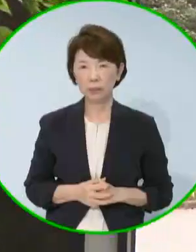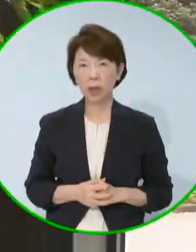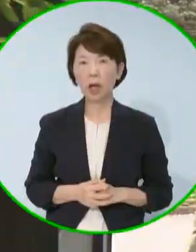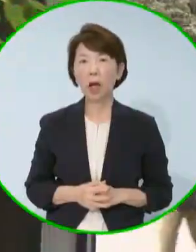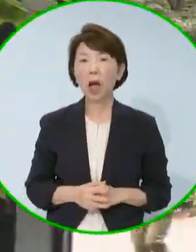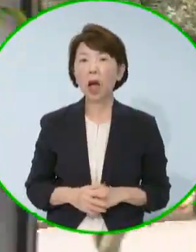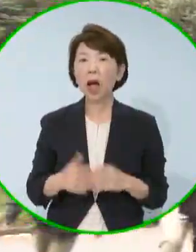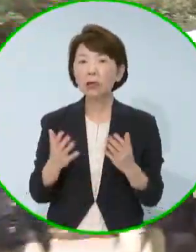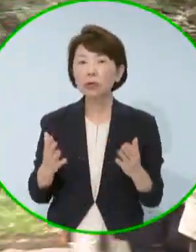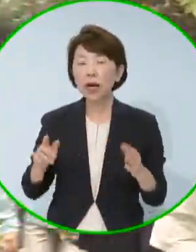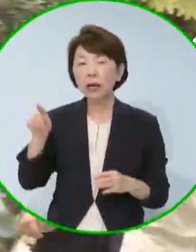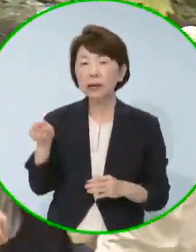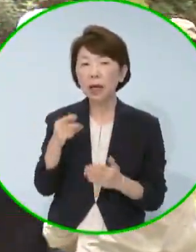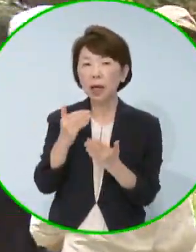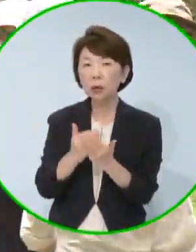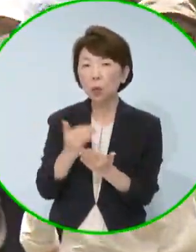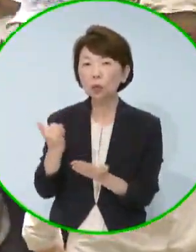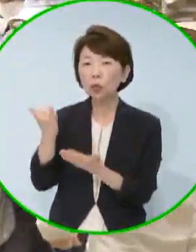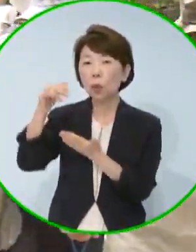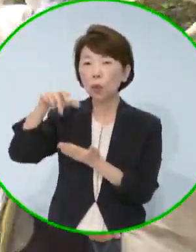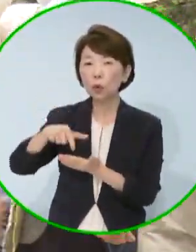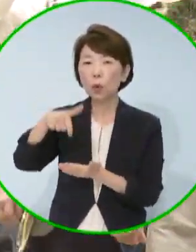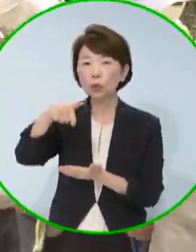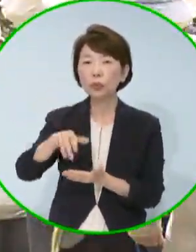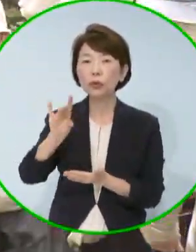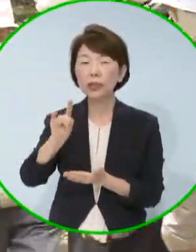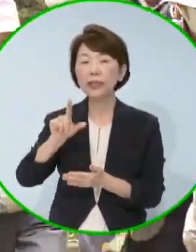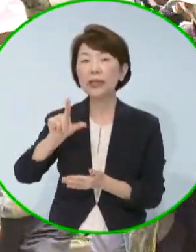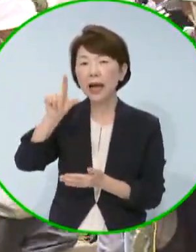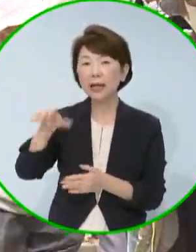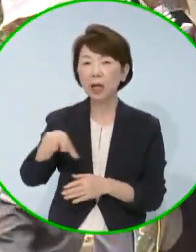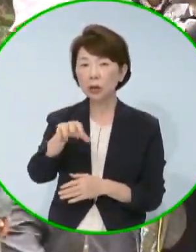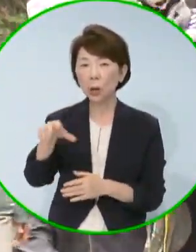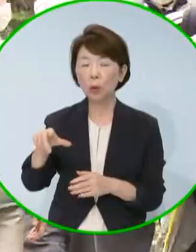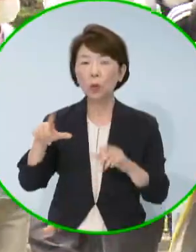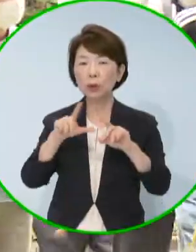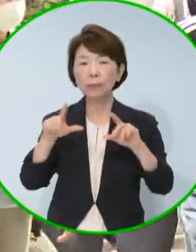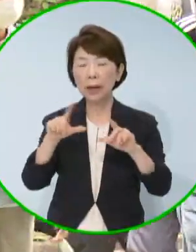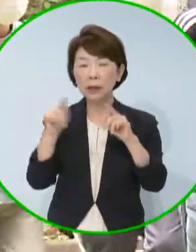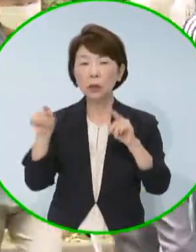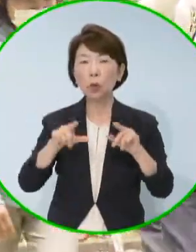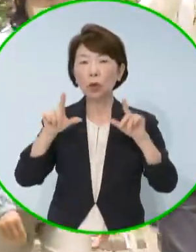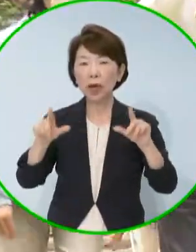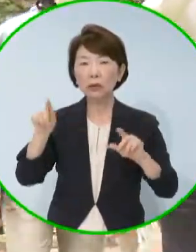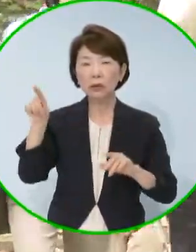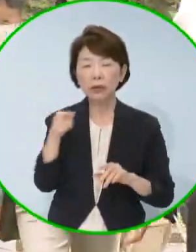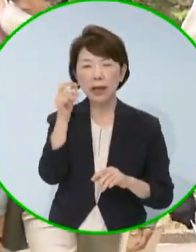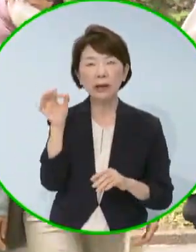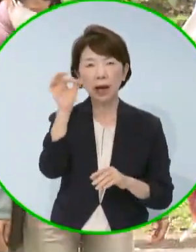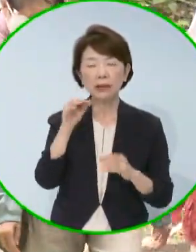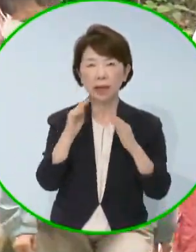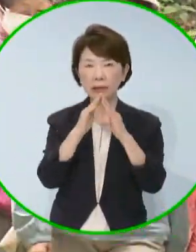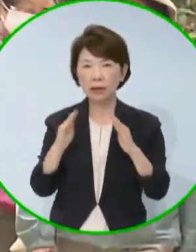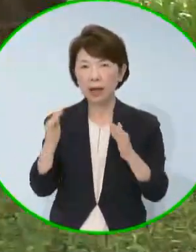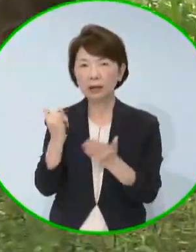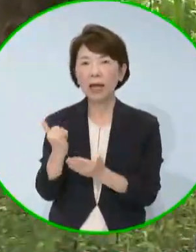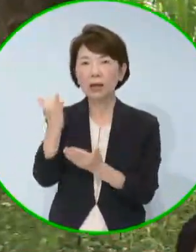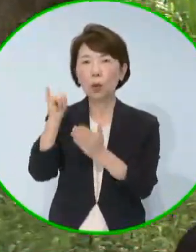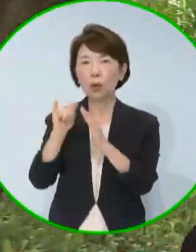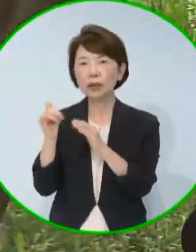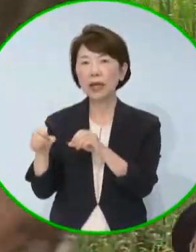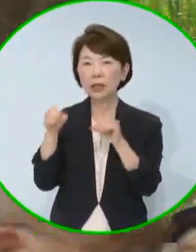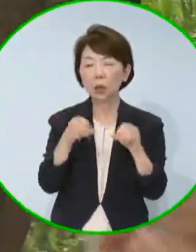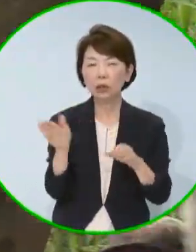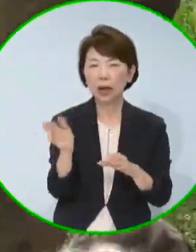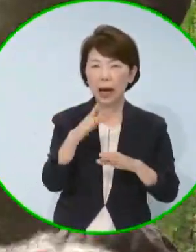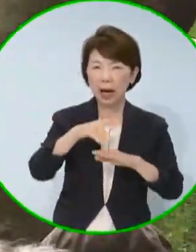豊かな自然が残る皇居吹上御苑を一般に公開する自然観察会が、天皇ご一家が御所に引っ越